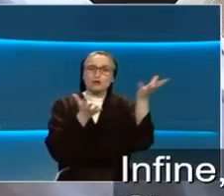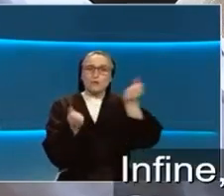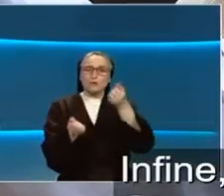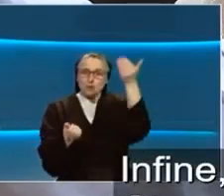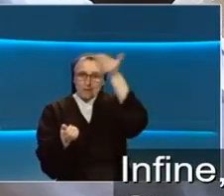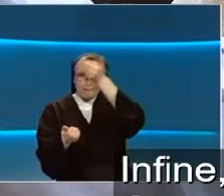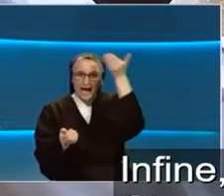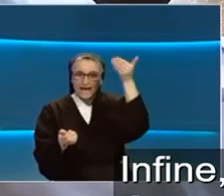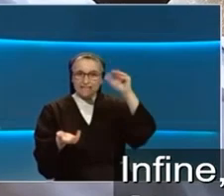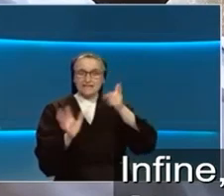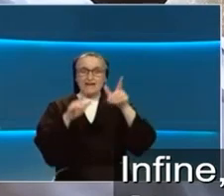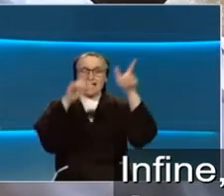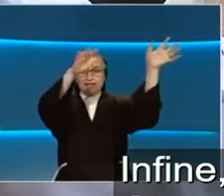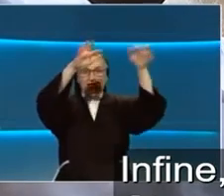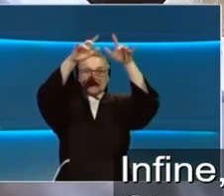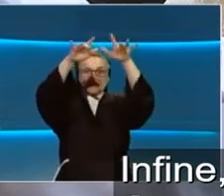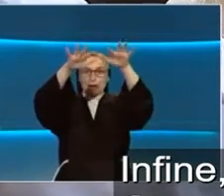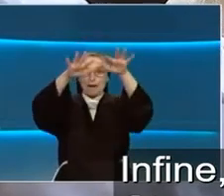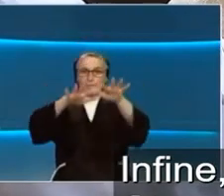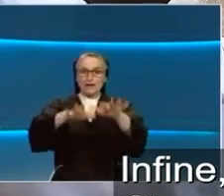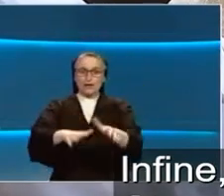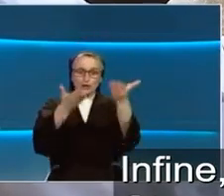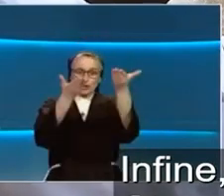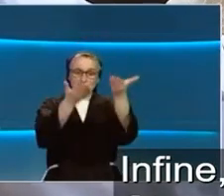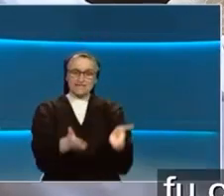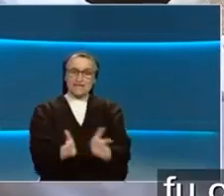fu consacrato dallo Spirito Santo.